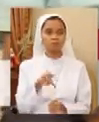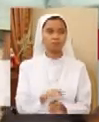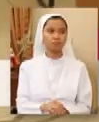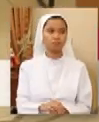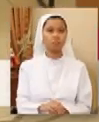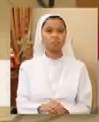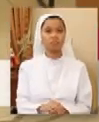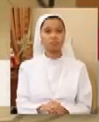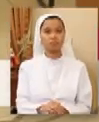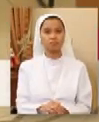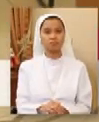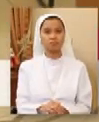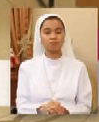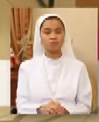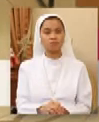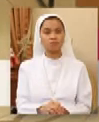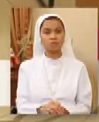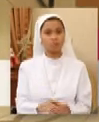kumbaga,